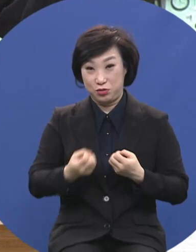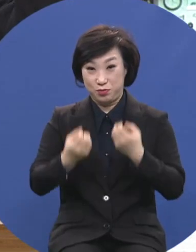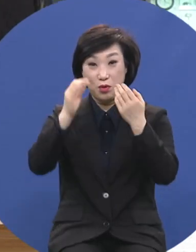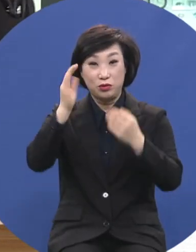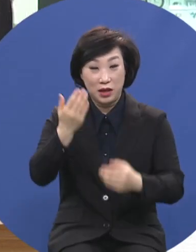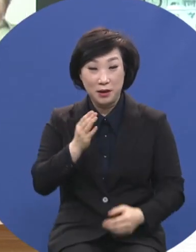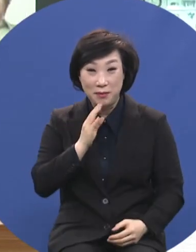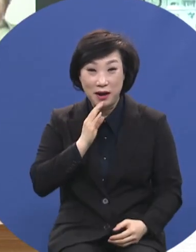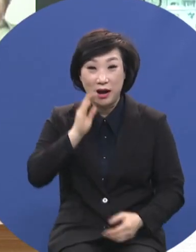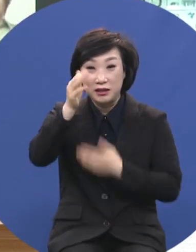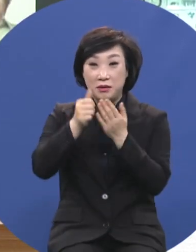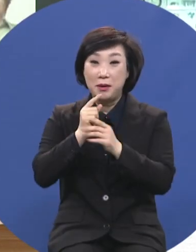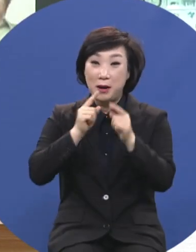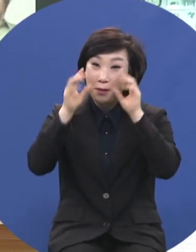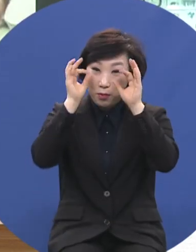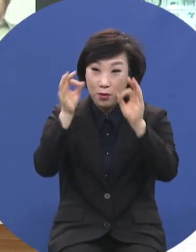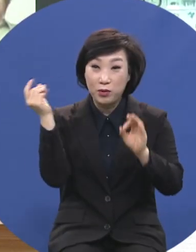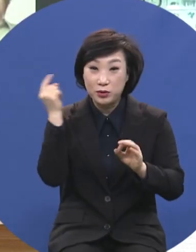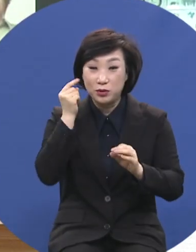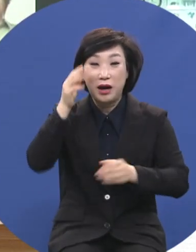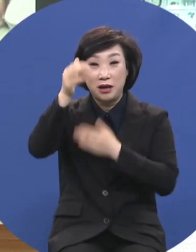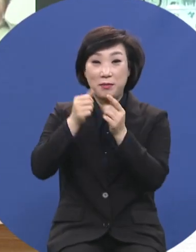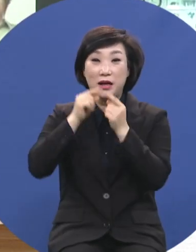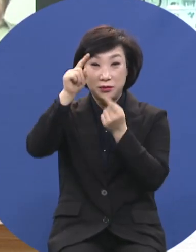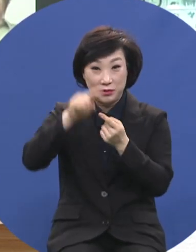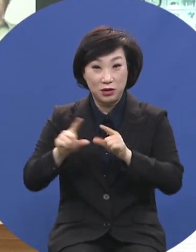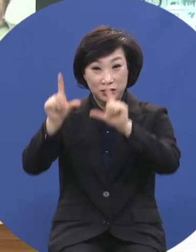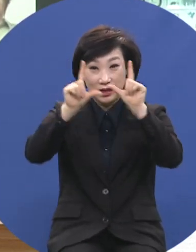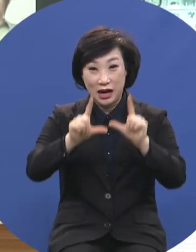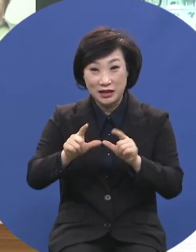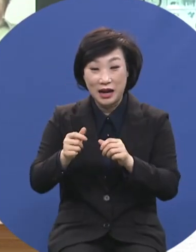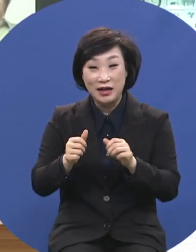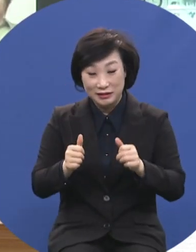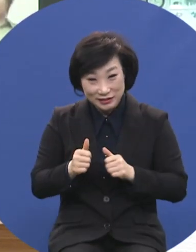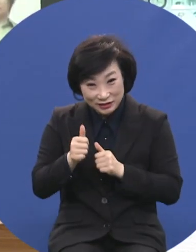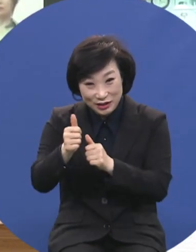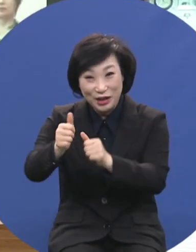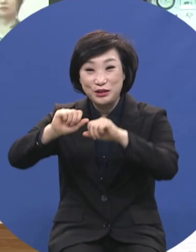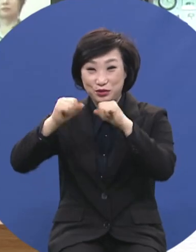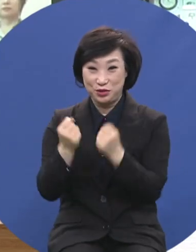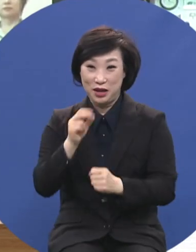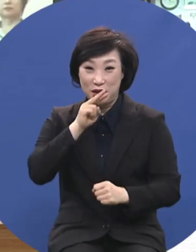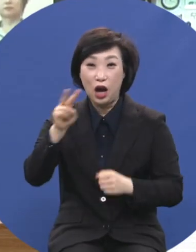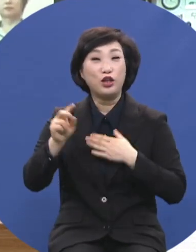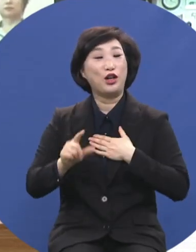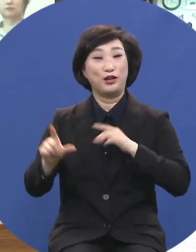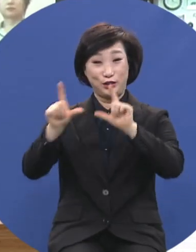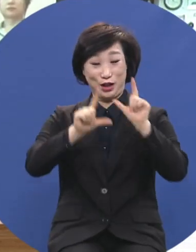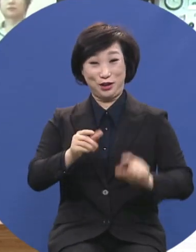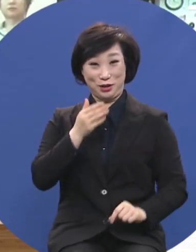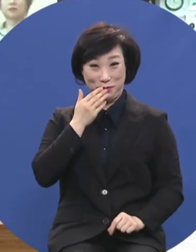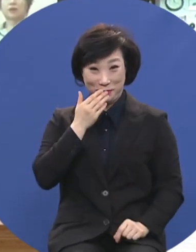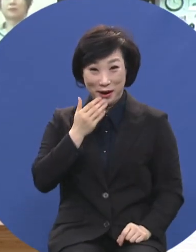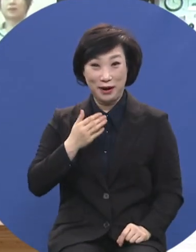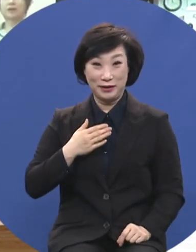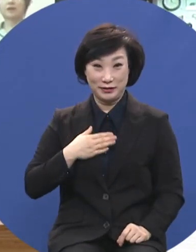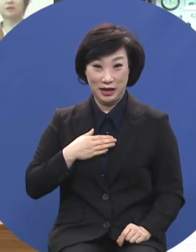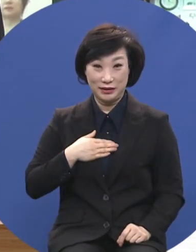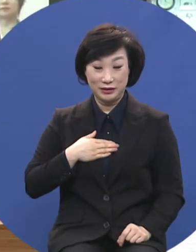그의 말씀을 듣고 그의 말씀대로 따라다녀야만이 내가 살 길이 있다.